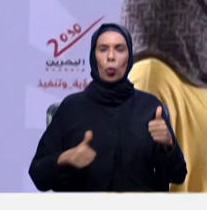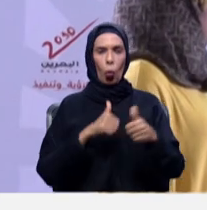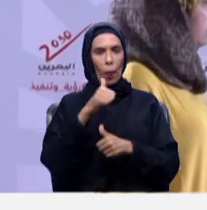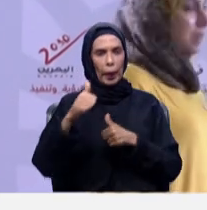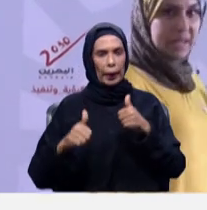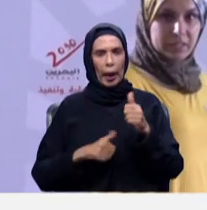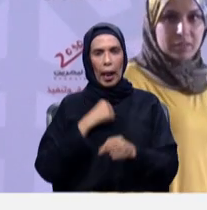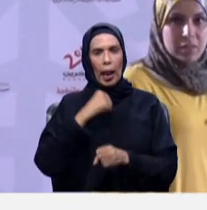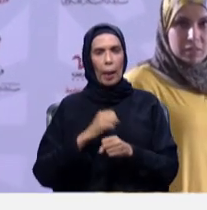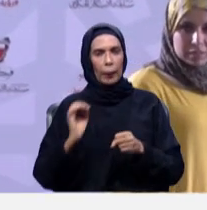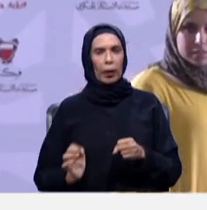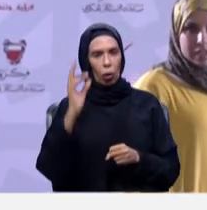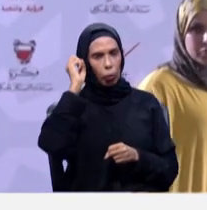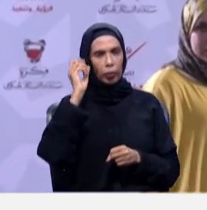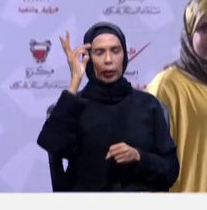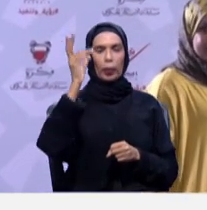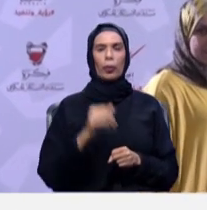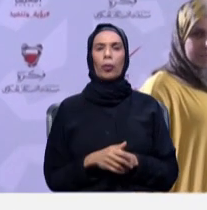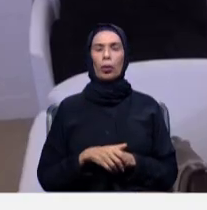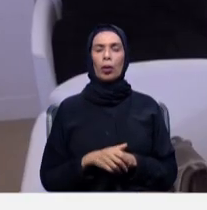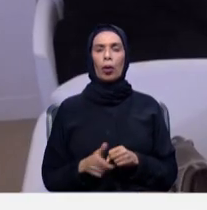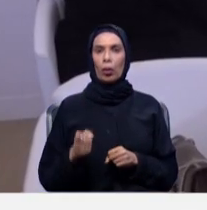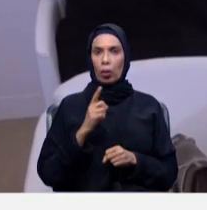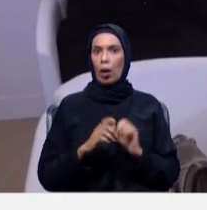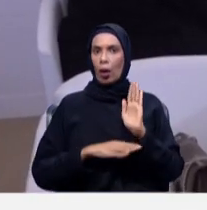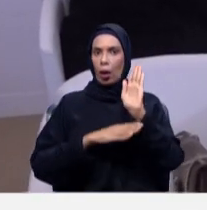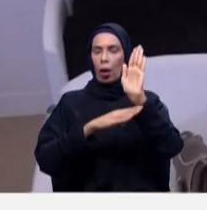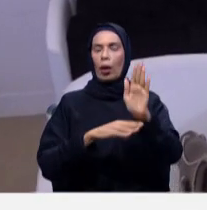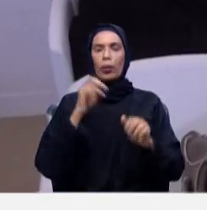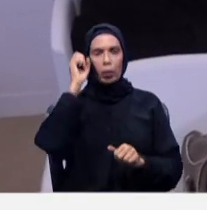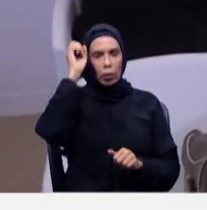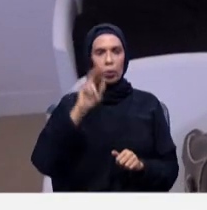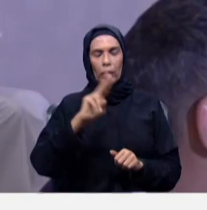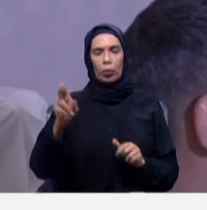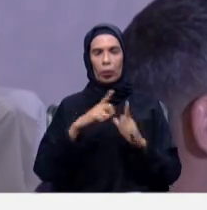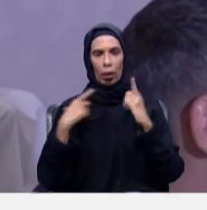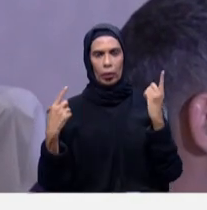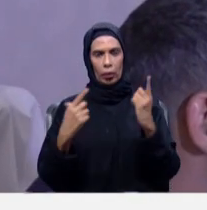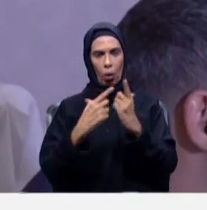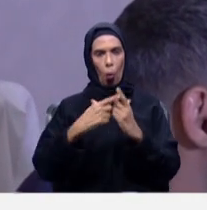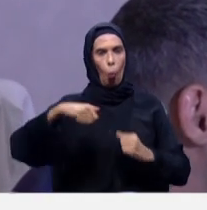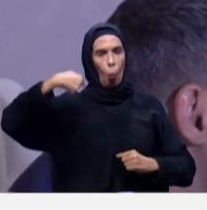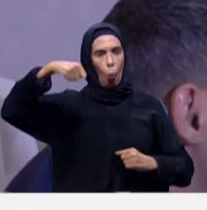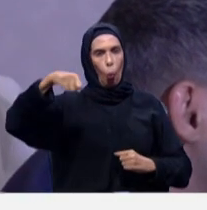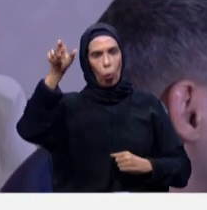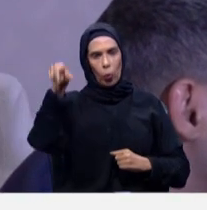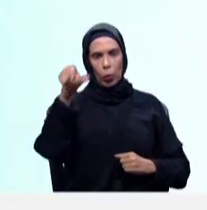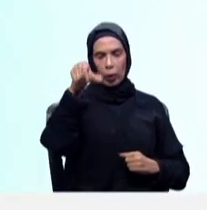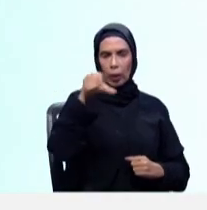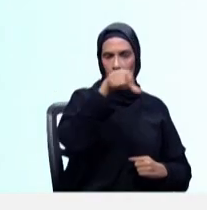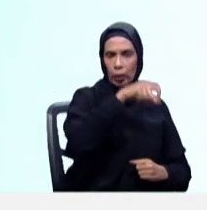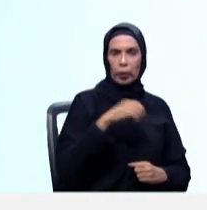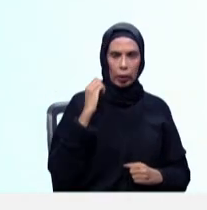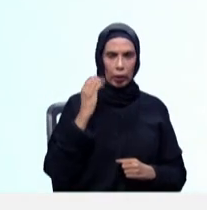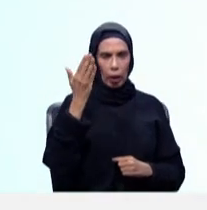الحكومي فكرة، حيث يتم عرض الأفكار المتأهلة على لجنة من الوزراء ليتم اختيار المشاريع المتأهلة